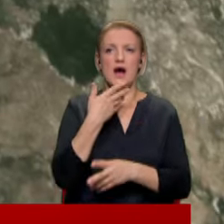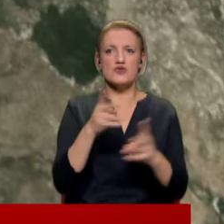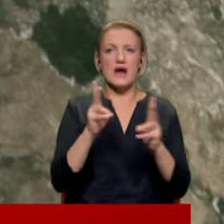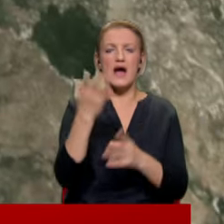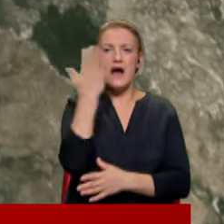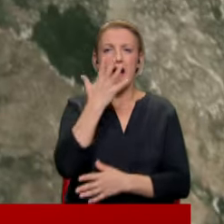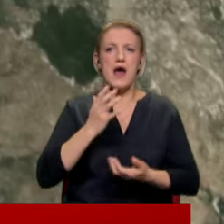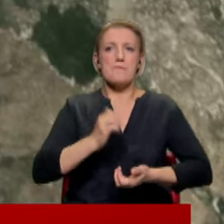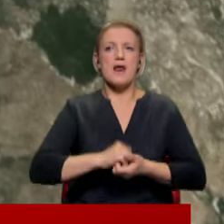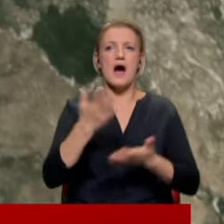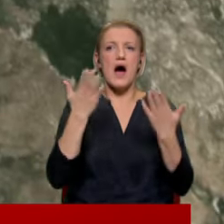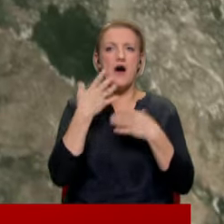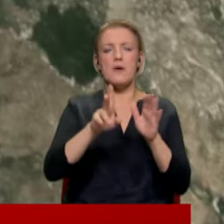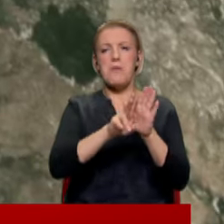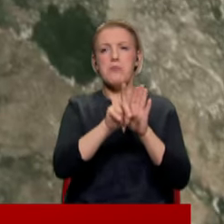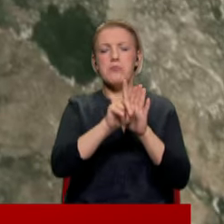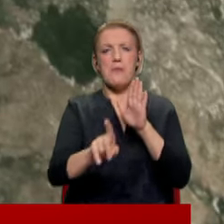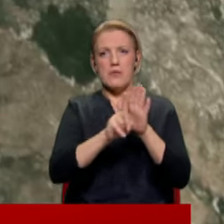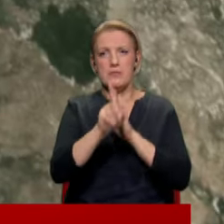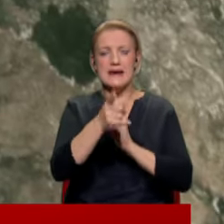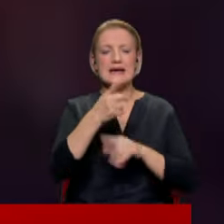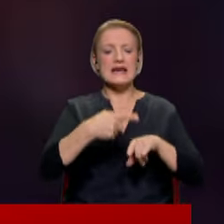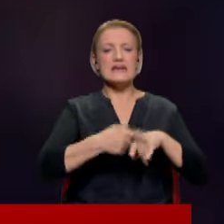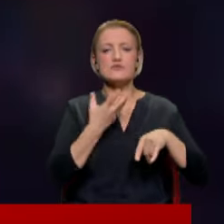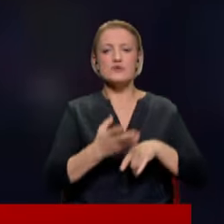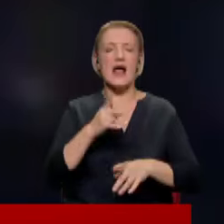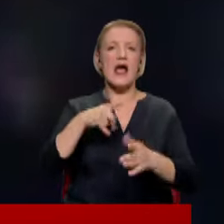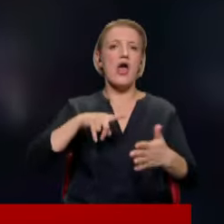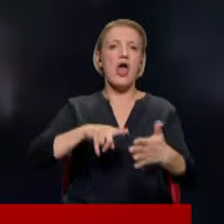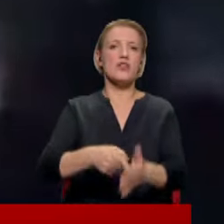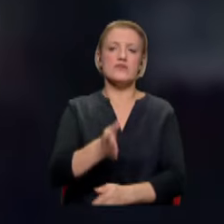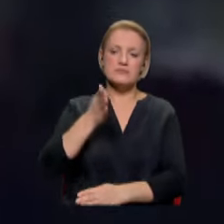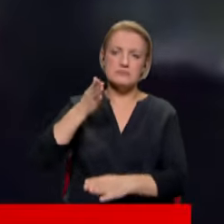Kara birlikleri hava ve Topçu ateşi desteğiyle Hizbullah hedeflerine